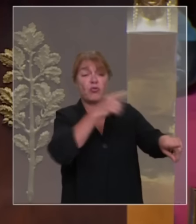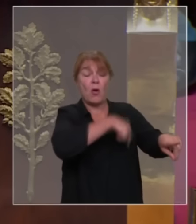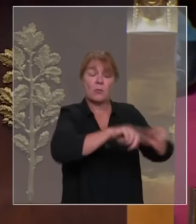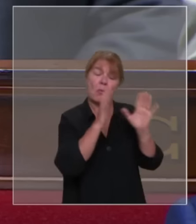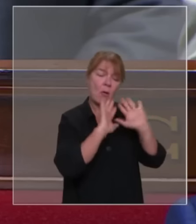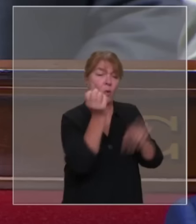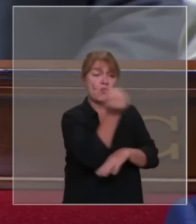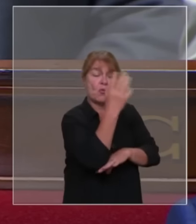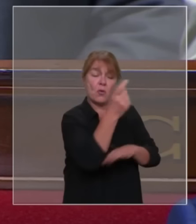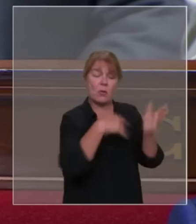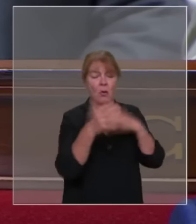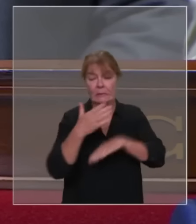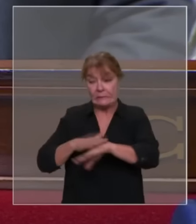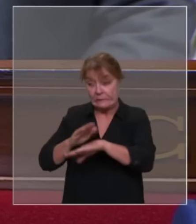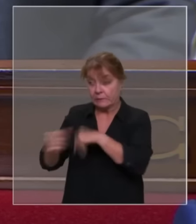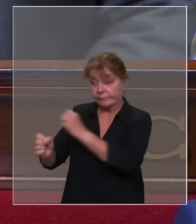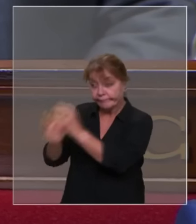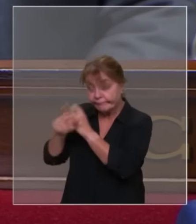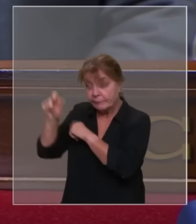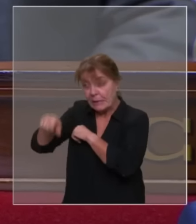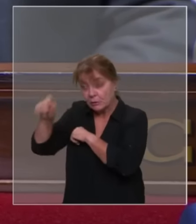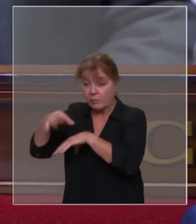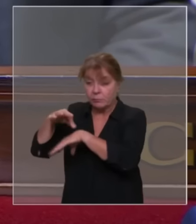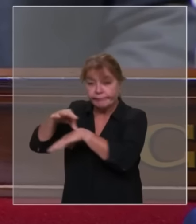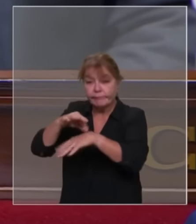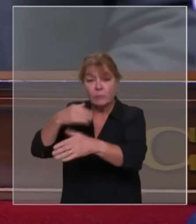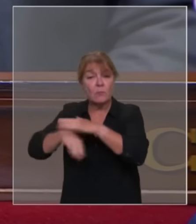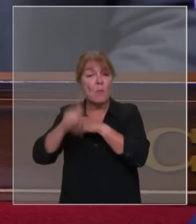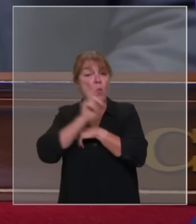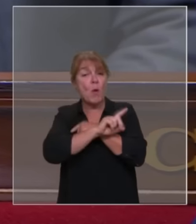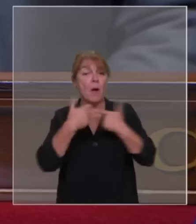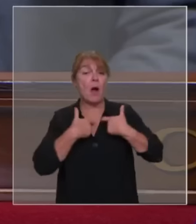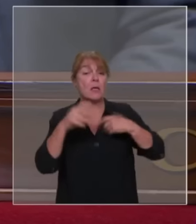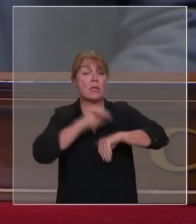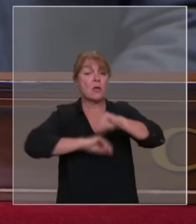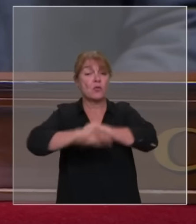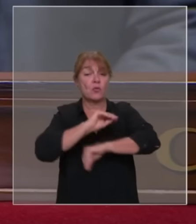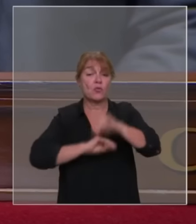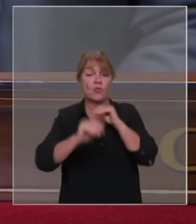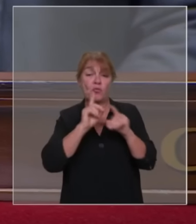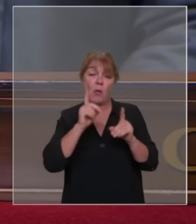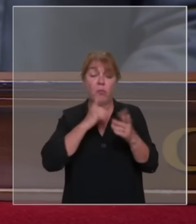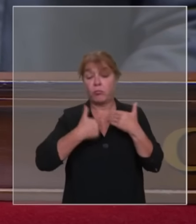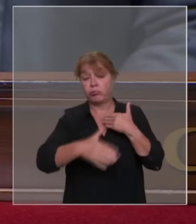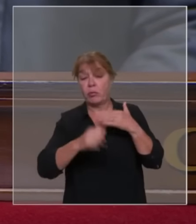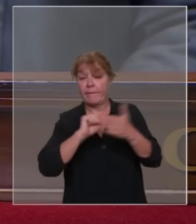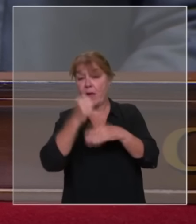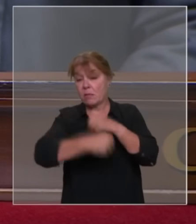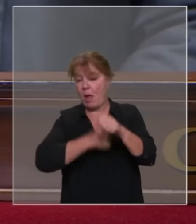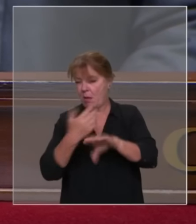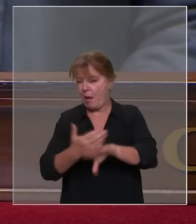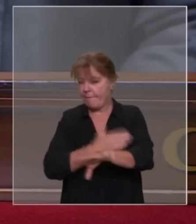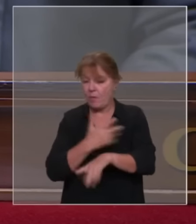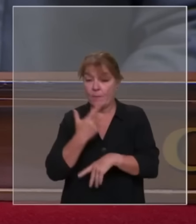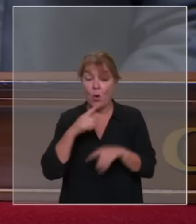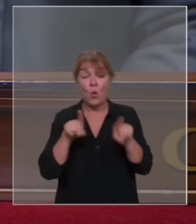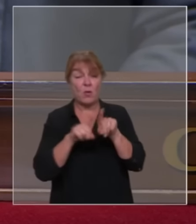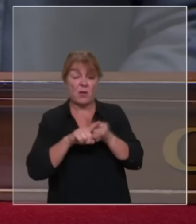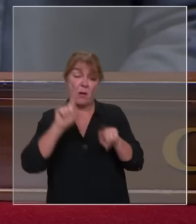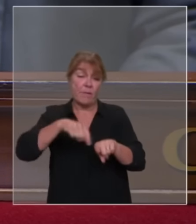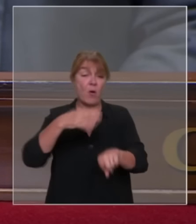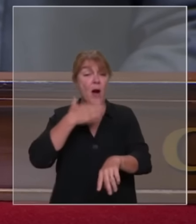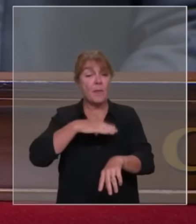patients grâce à la généralisation du service d'accès aux soins d'ici la fin de l'année. Nous devons aussi améliorer l'organisation,